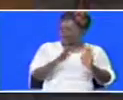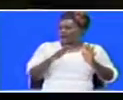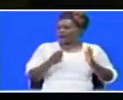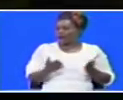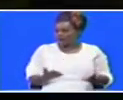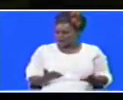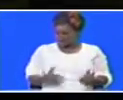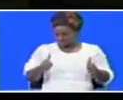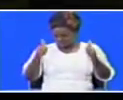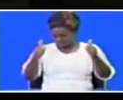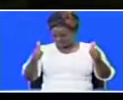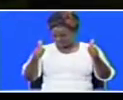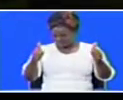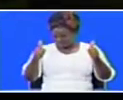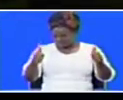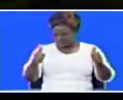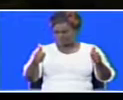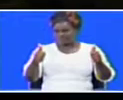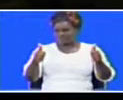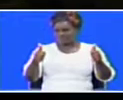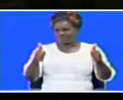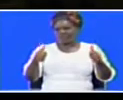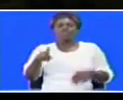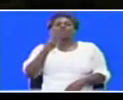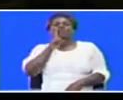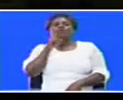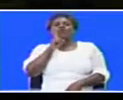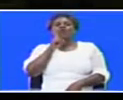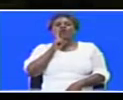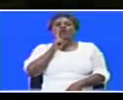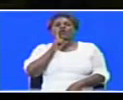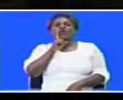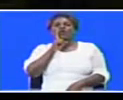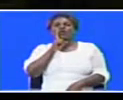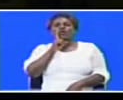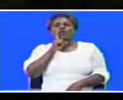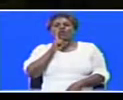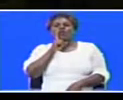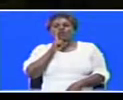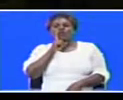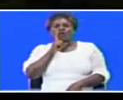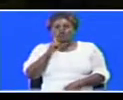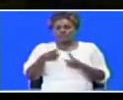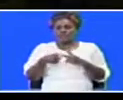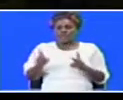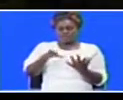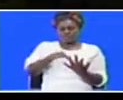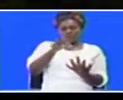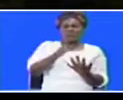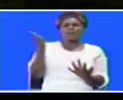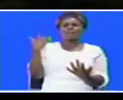mambo yako sawa kama sahani na kawa, na hapo kesho basi itakuwa ni kukitifua kivumbi ambacho